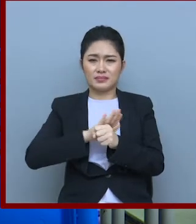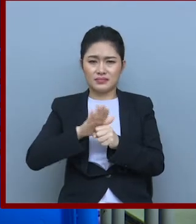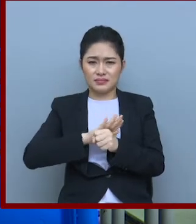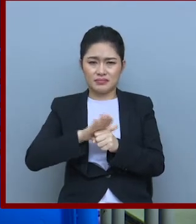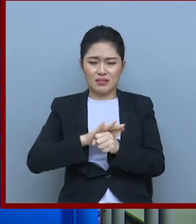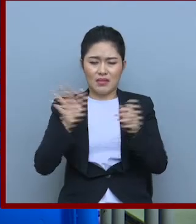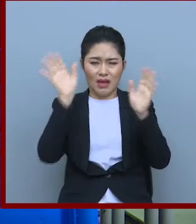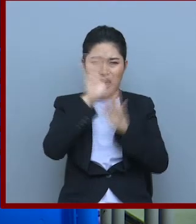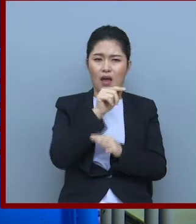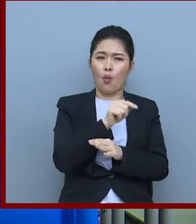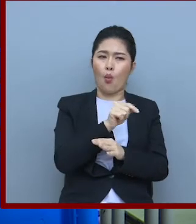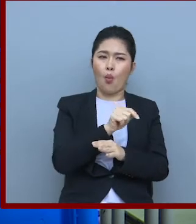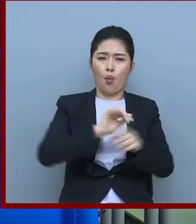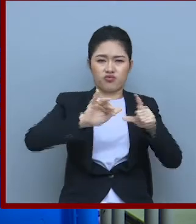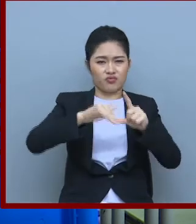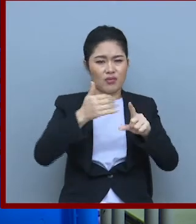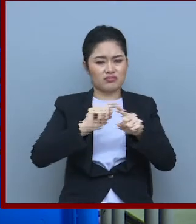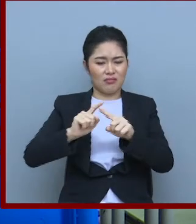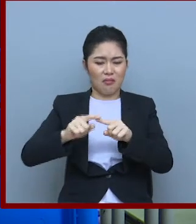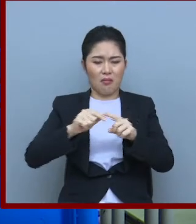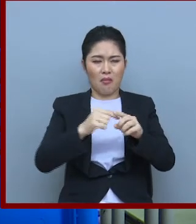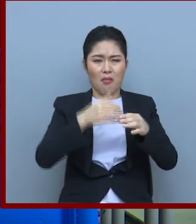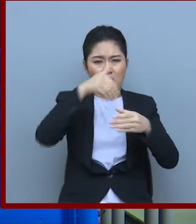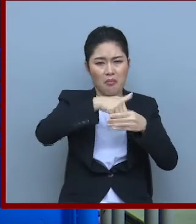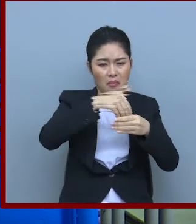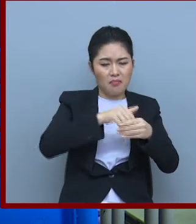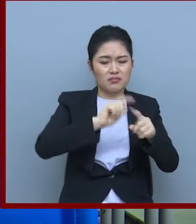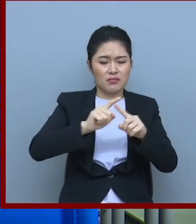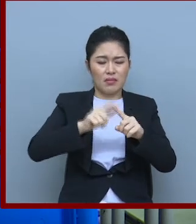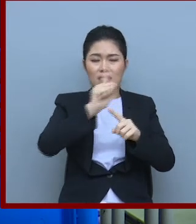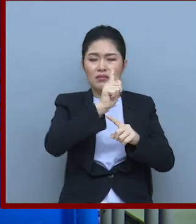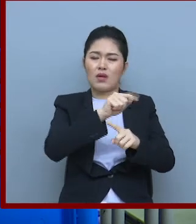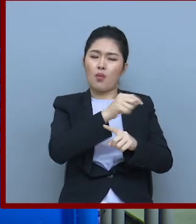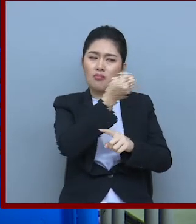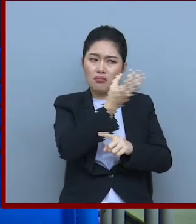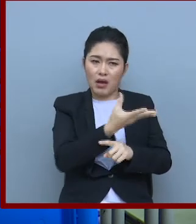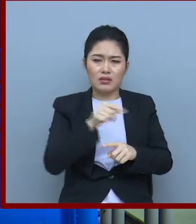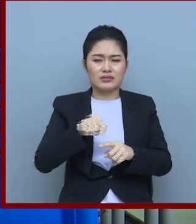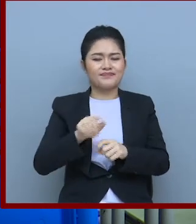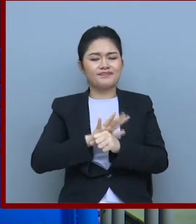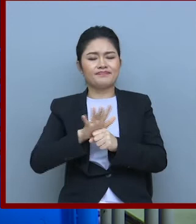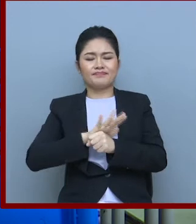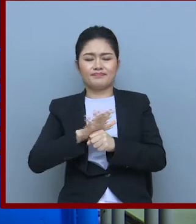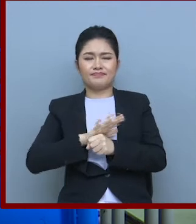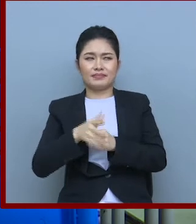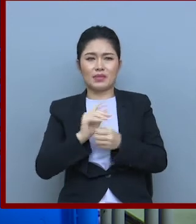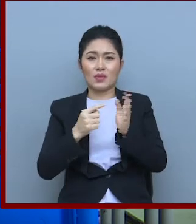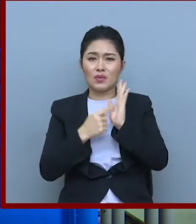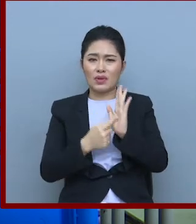ครับไม่เหมือนการส่งไฟล์ในรูปแบบอื่นนะครับส่งข้อความไม่มากนะครับอย่างเช่นสถานะ